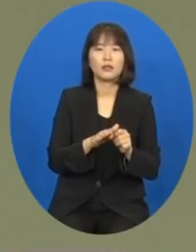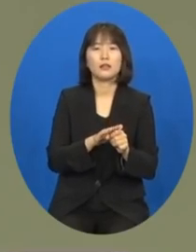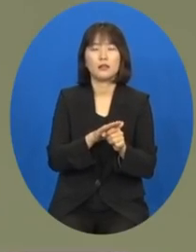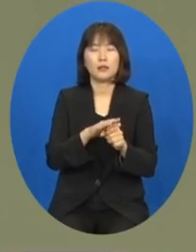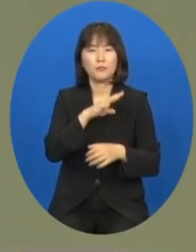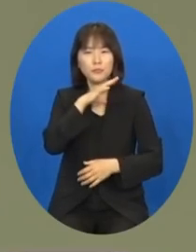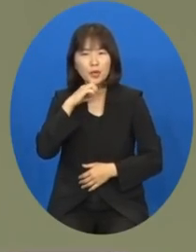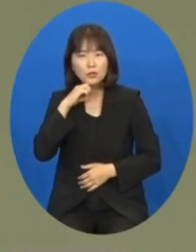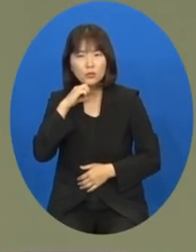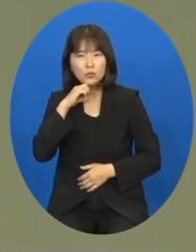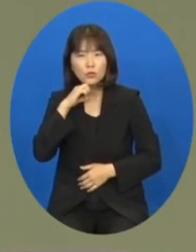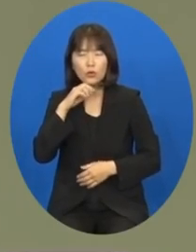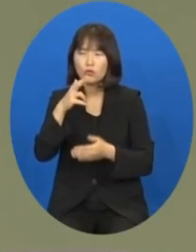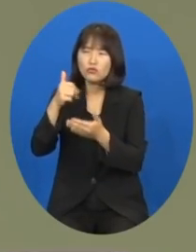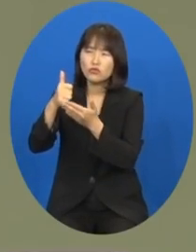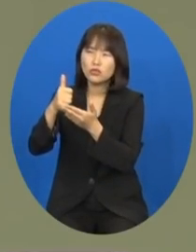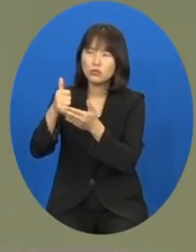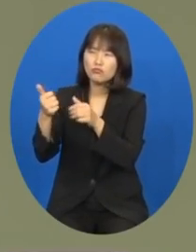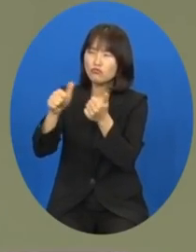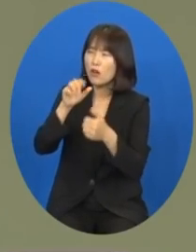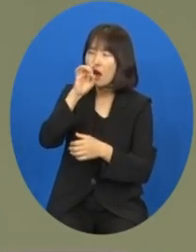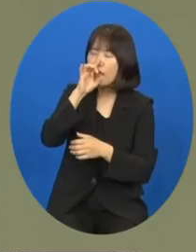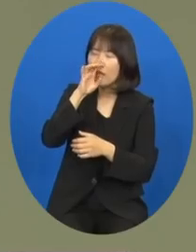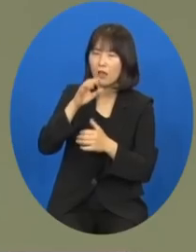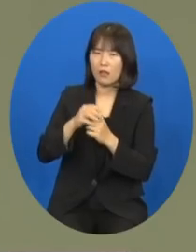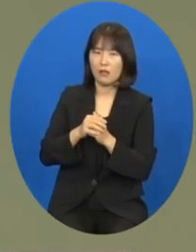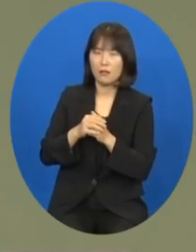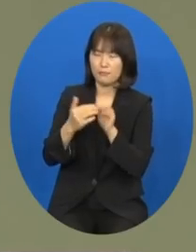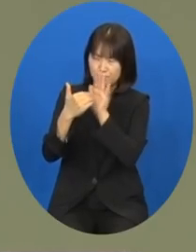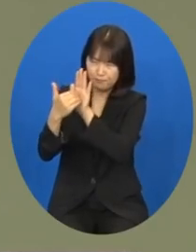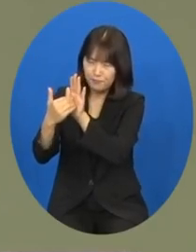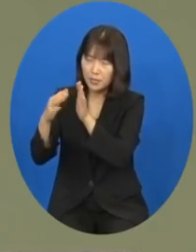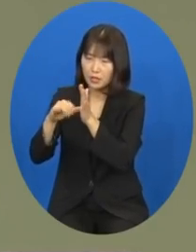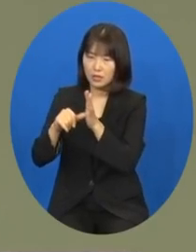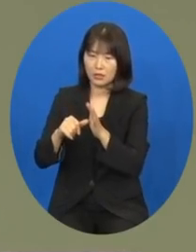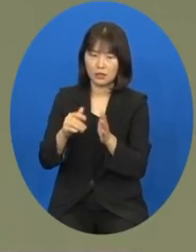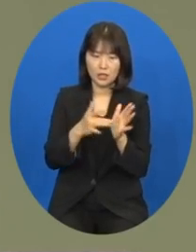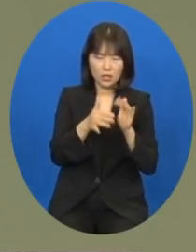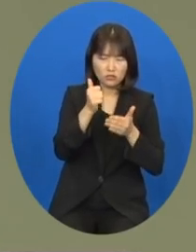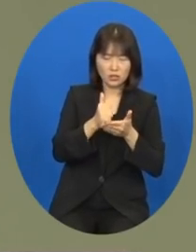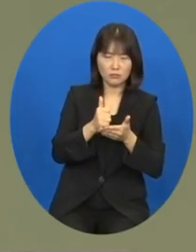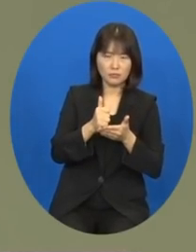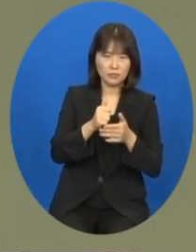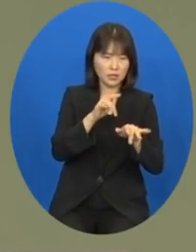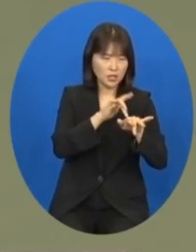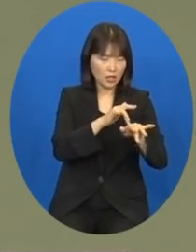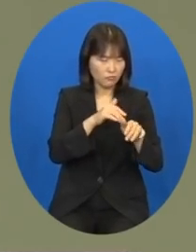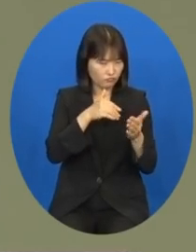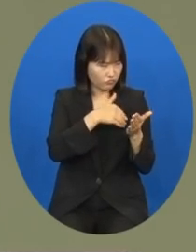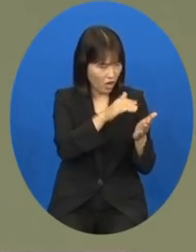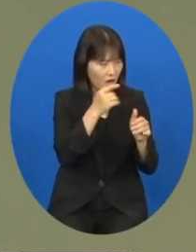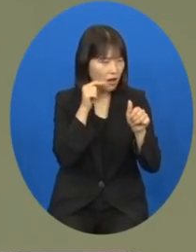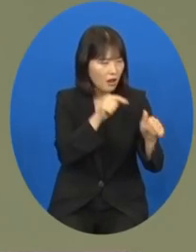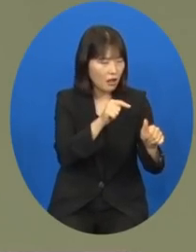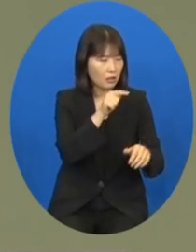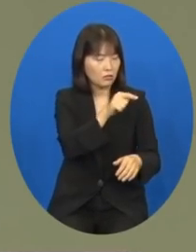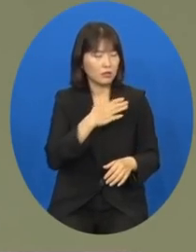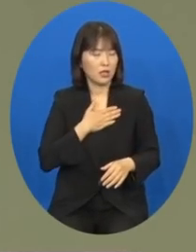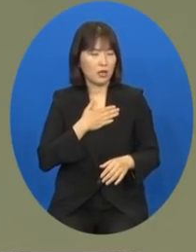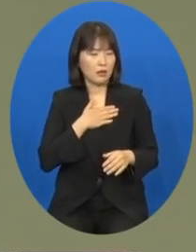죽으심 이 안됩니다 길을 가로막아 쓸 때 예수님이 사 타 나 몰라 가라 너는 나를 넘어지게 하는